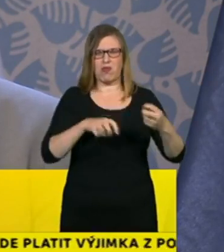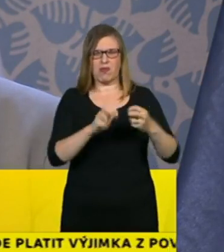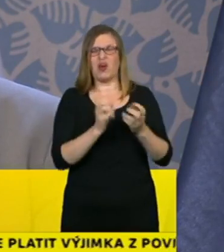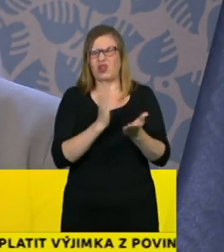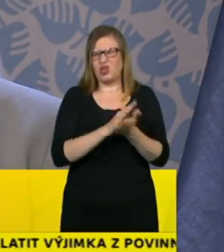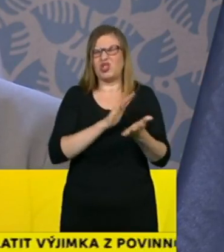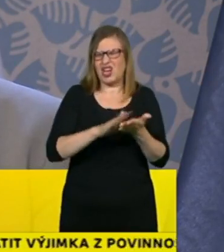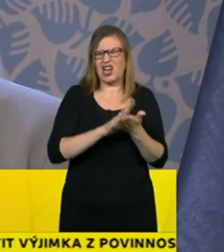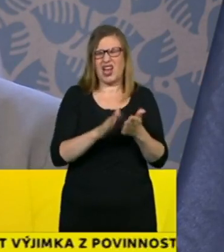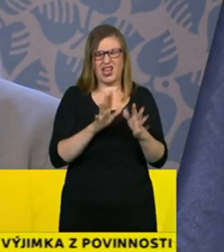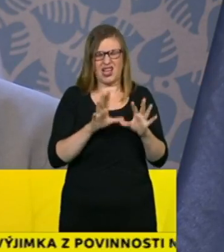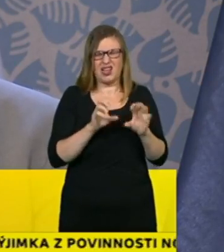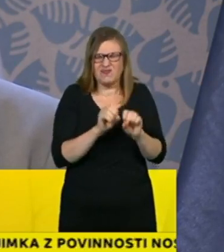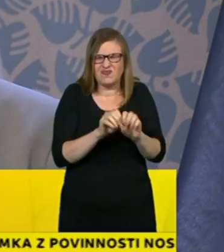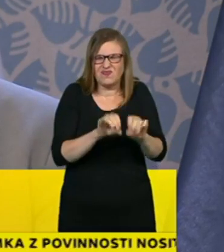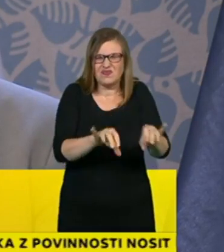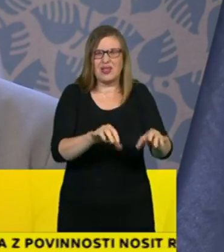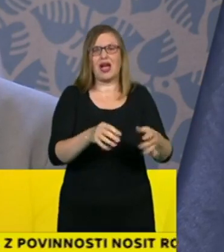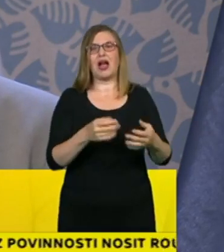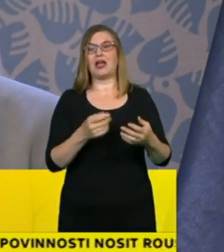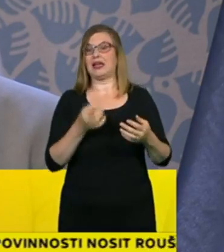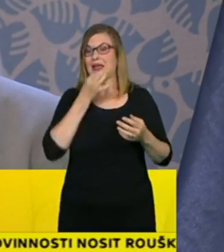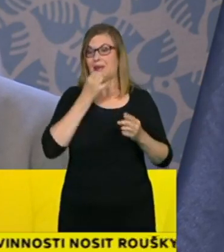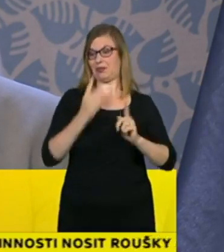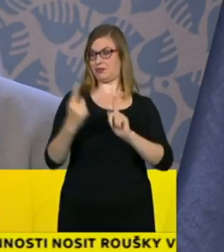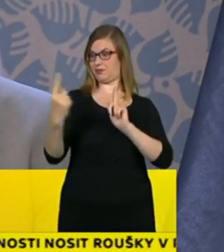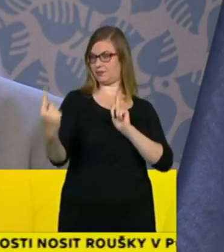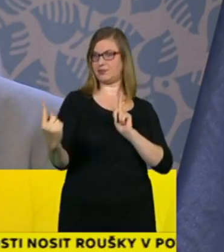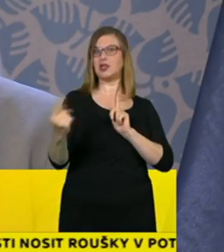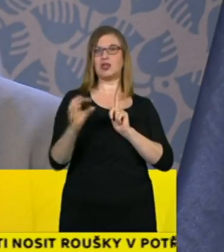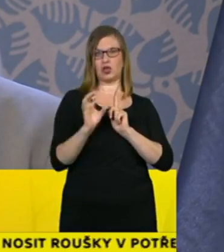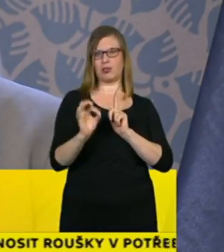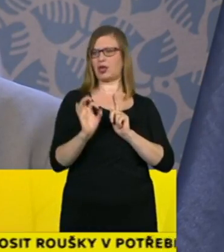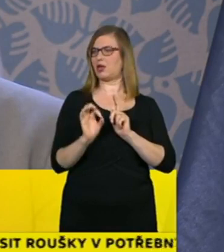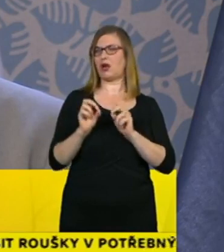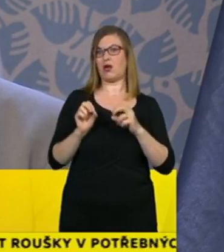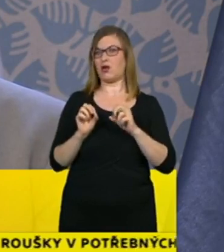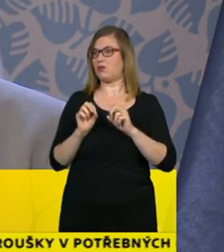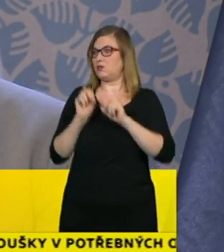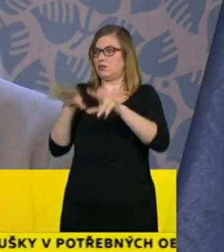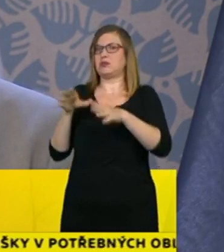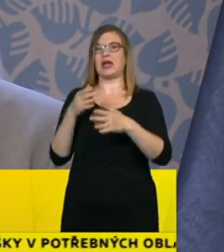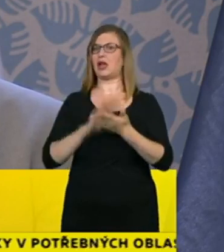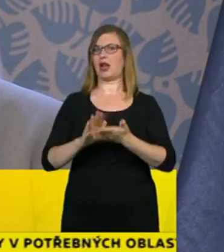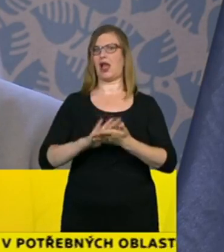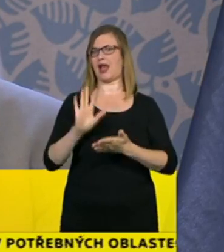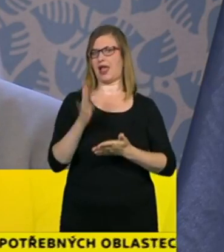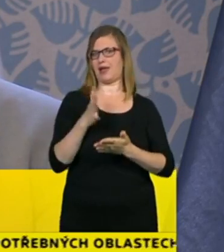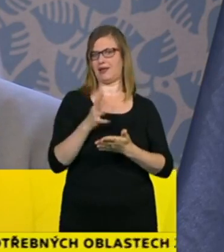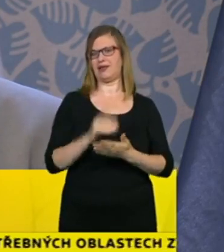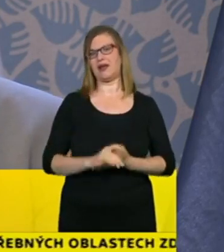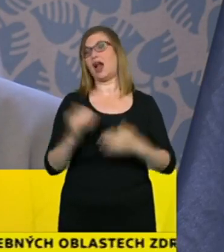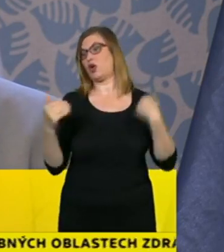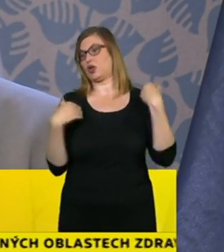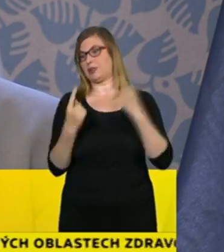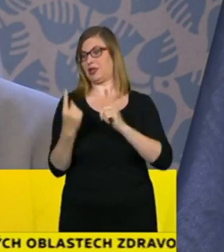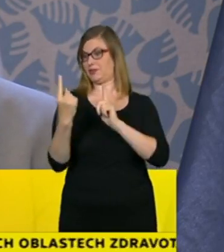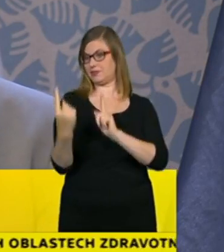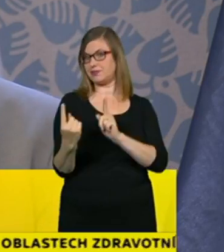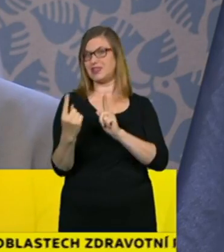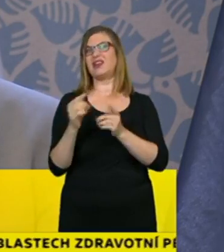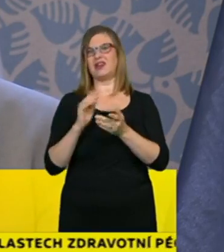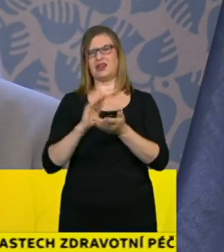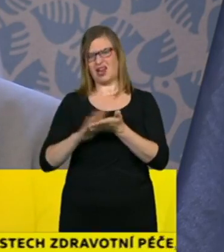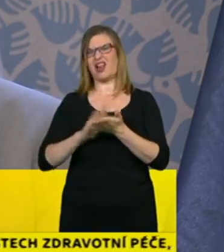zemí právě teď v koronarové infekci, tak když se podíváme, co se dělo třeba v Singapuru, tak tam se